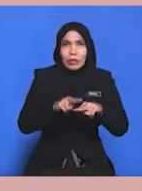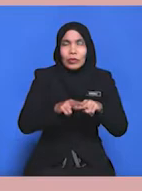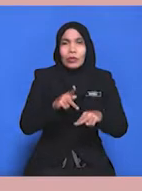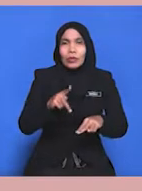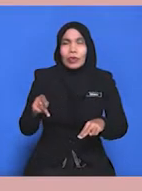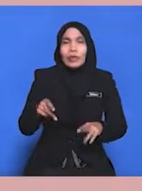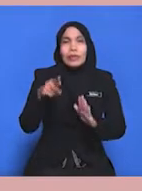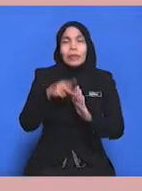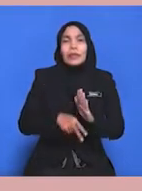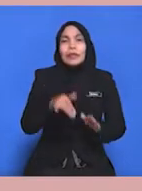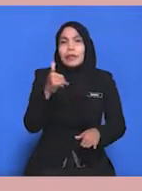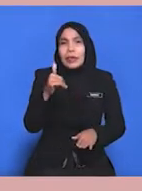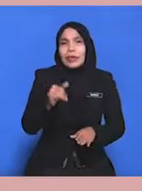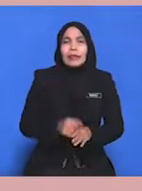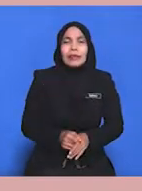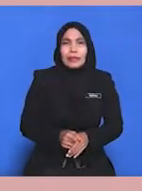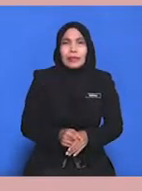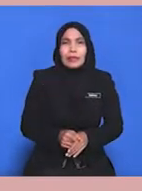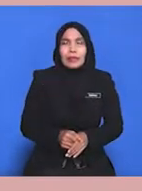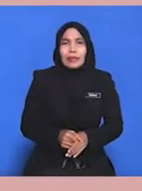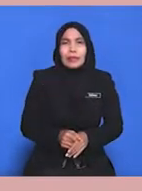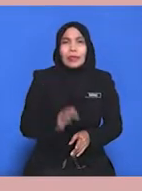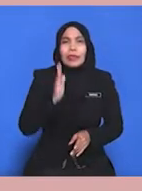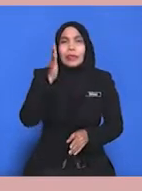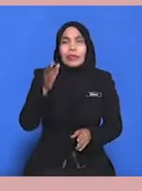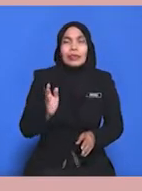yang akan bertemu antara satu sama lain.